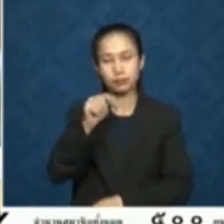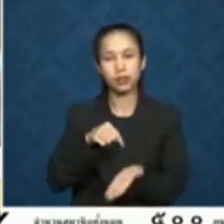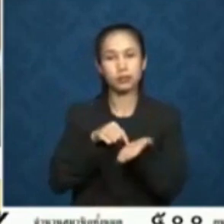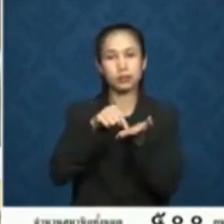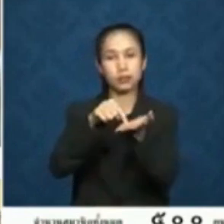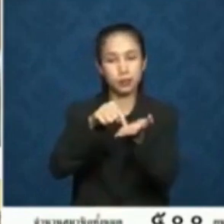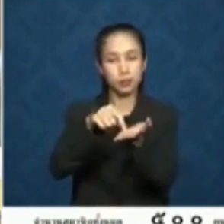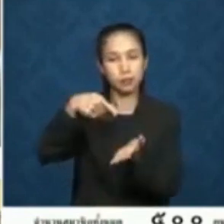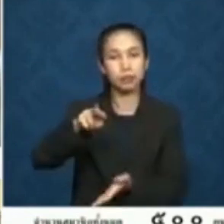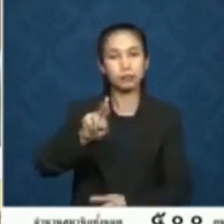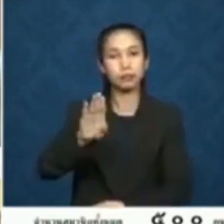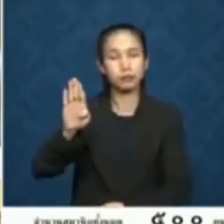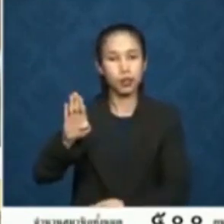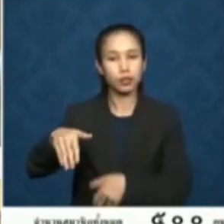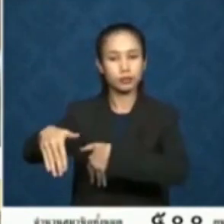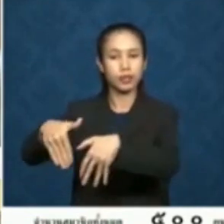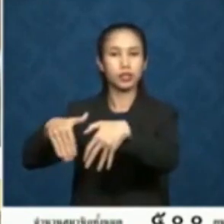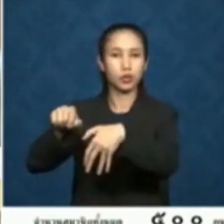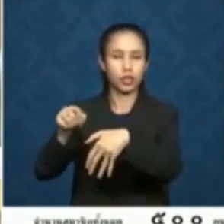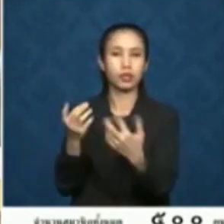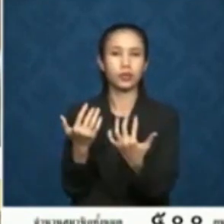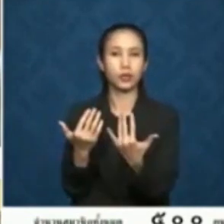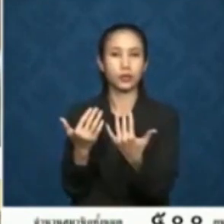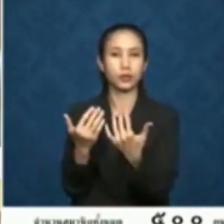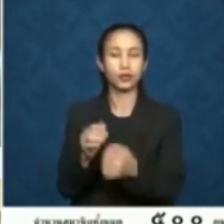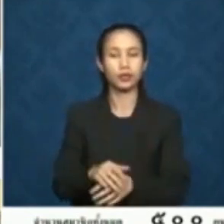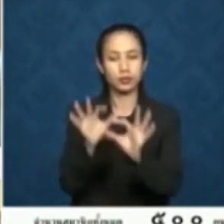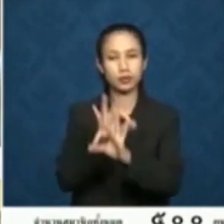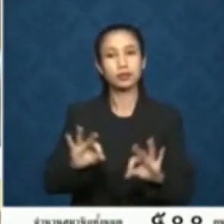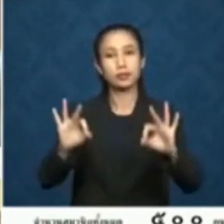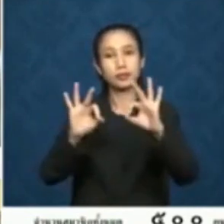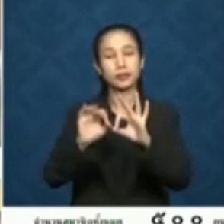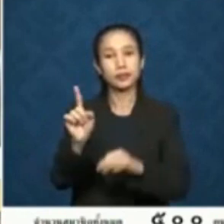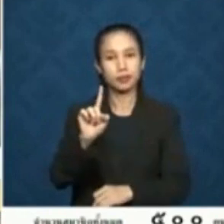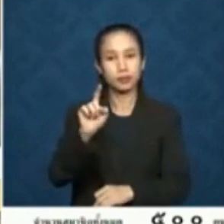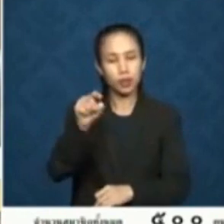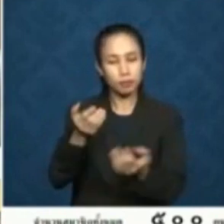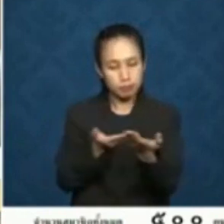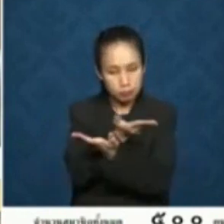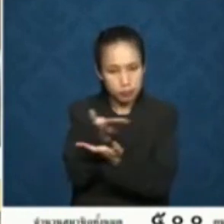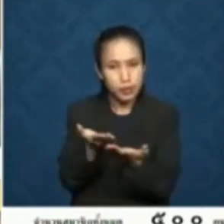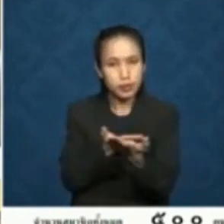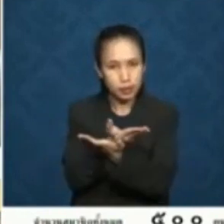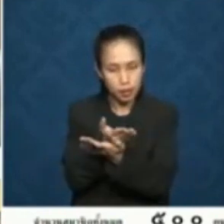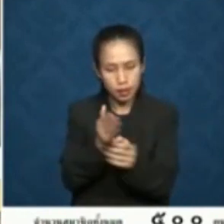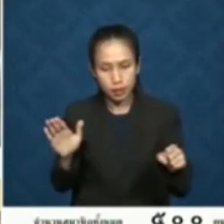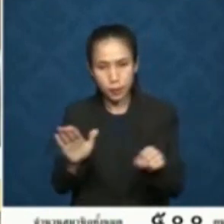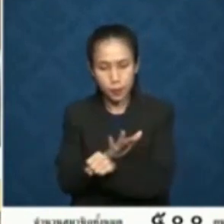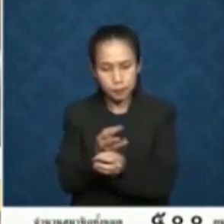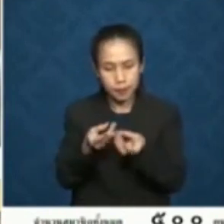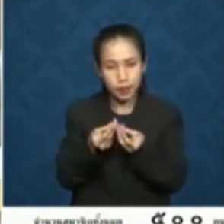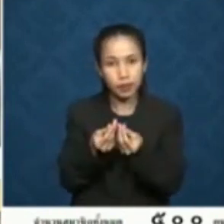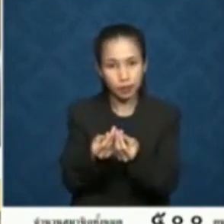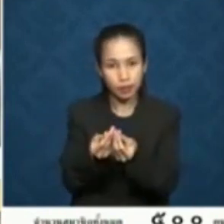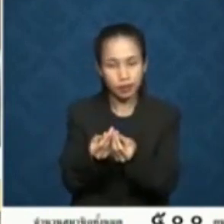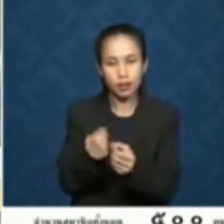ป็นร่างพระราชบัญญัติเนี่ยที่พี่น้องประชาชนเนี่ยรอคอยมานานฉะนั้นสิ่งที่สำคัญที่สุดเนี่ยคือการพิจารณาเนี่ยด้วยความรอบคอ